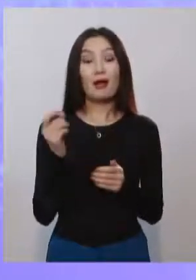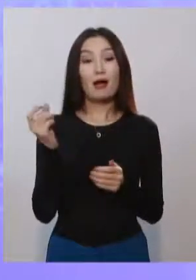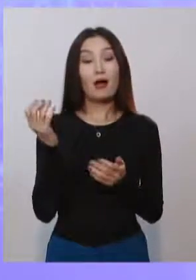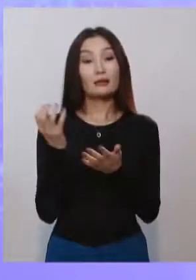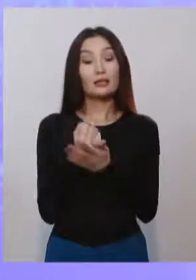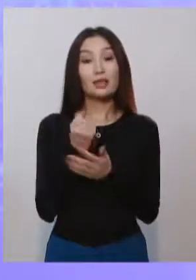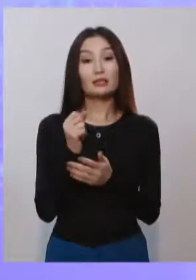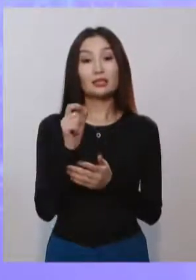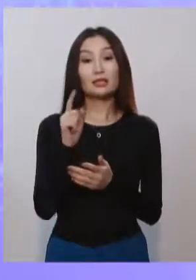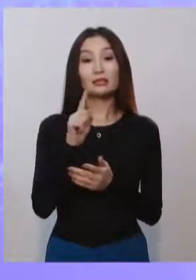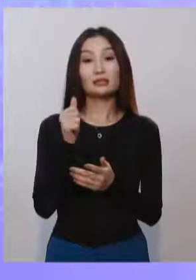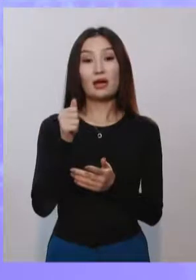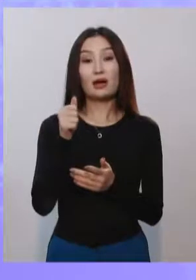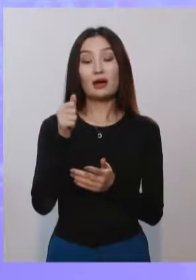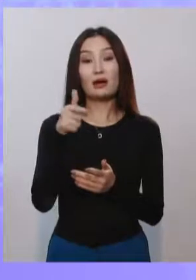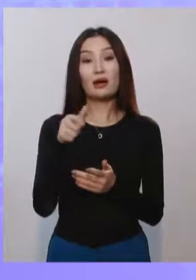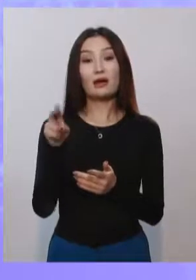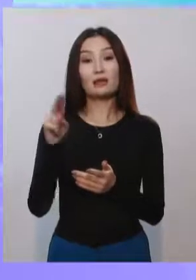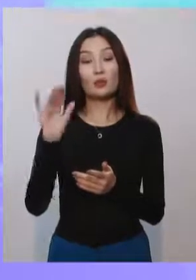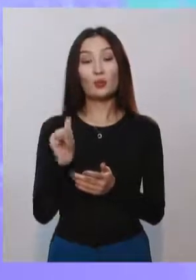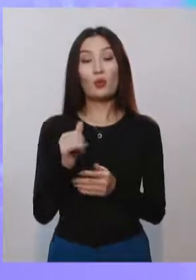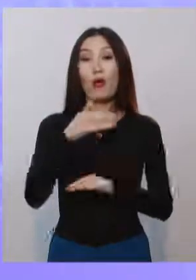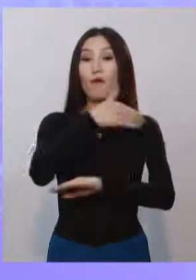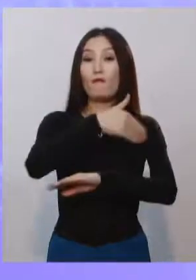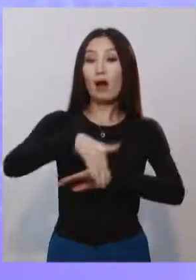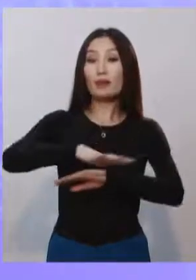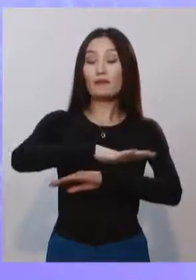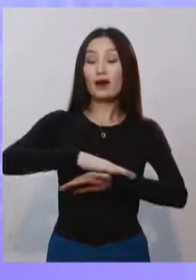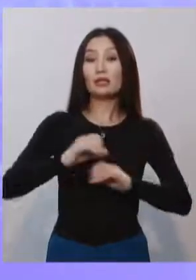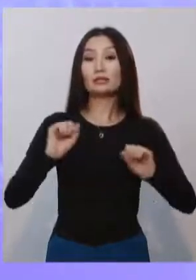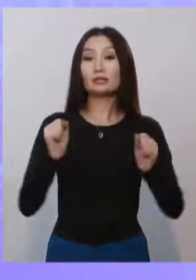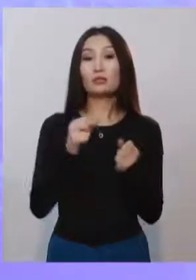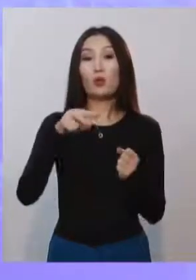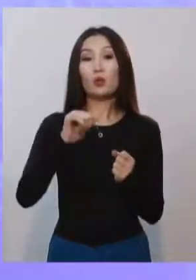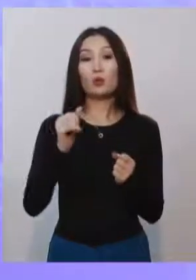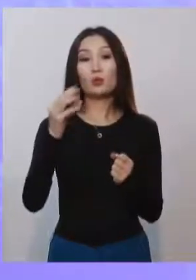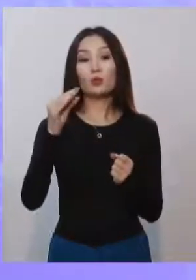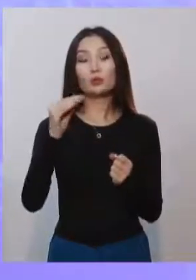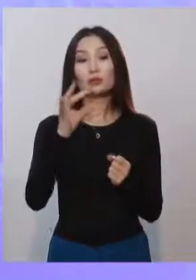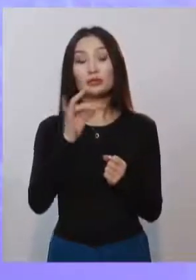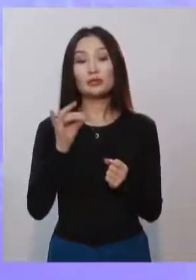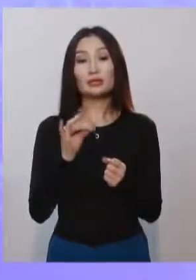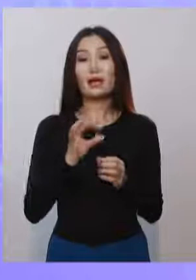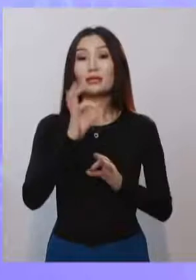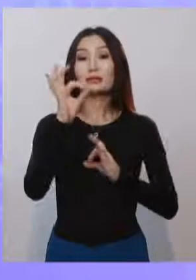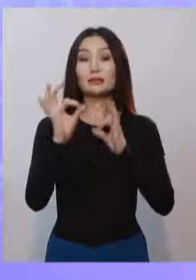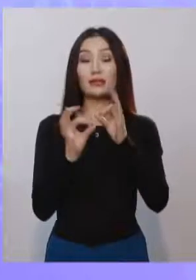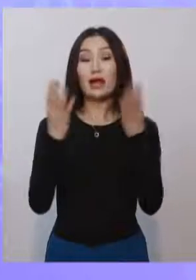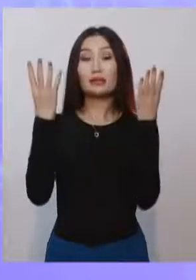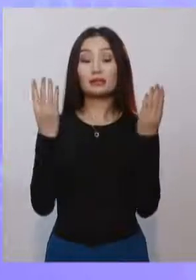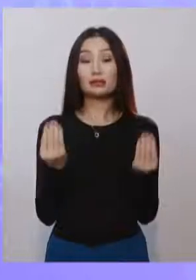загадку во дворе замёрзли лужи целый день